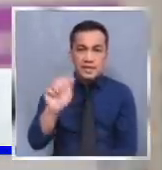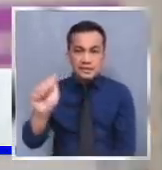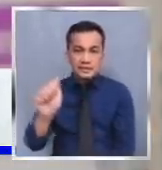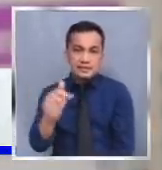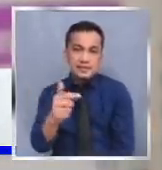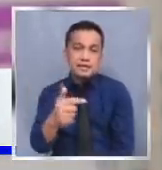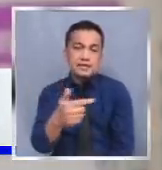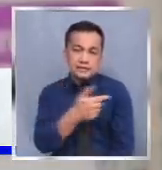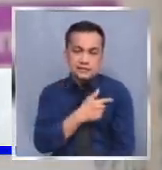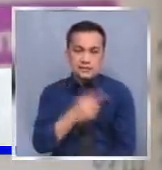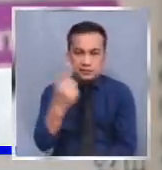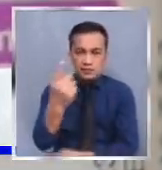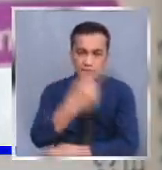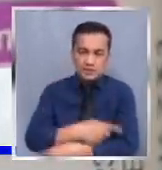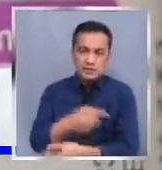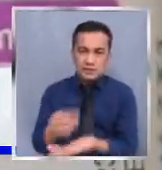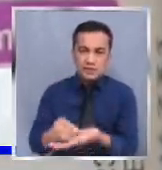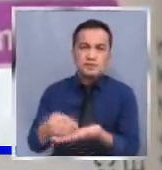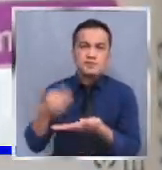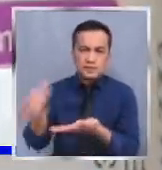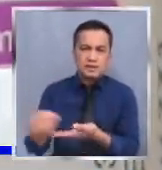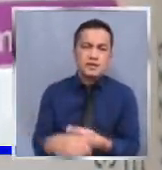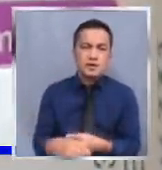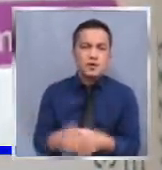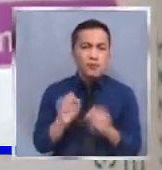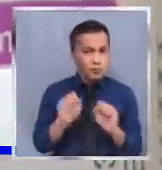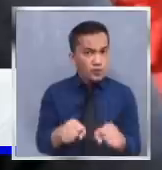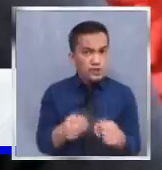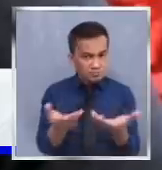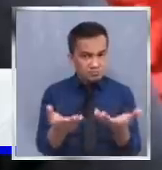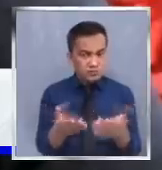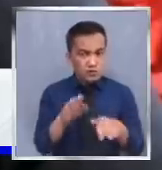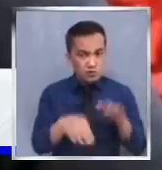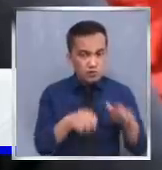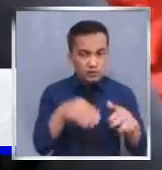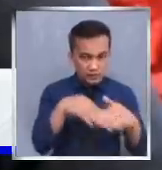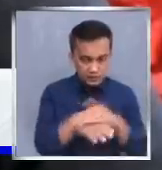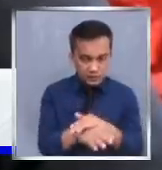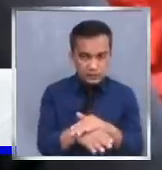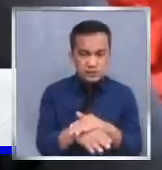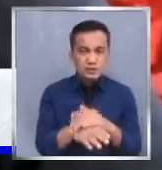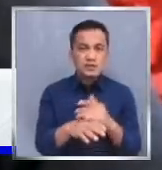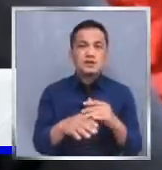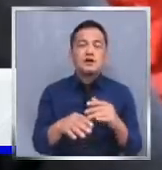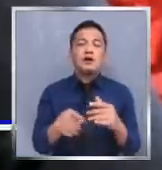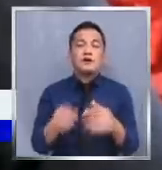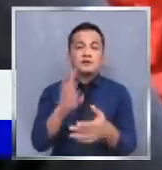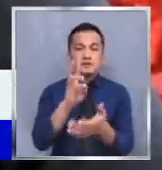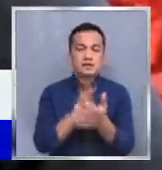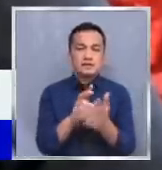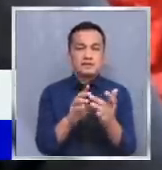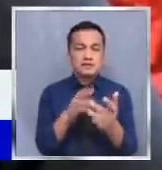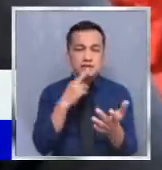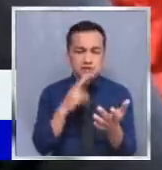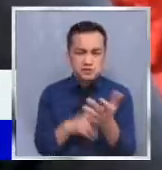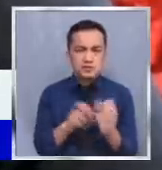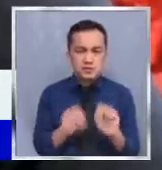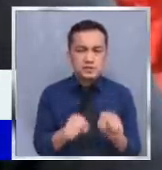araw. Pwede ang walk-in at on-site registration ang gagawin. Ito po ay libre at pwede po kayong mag-walk-in